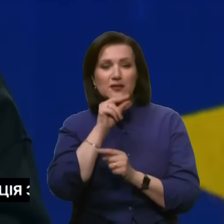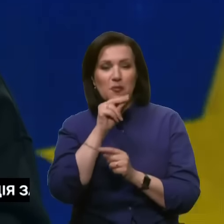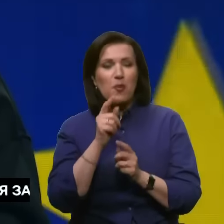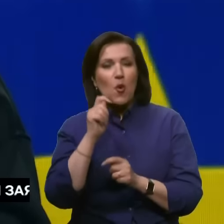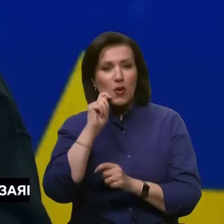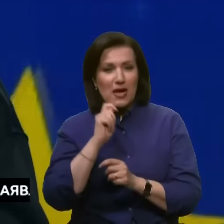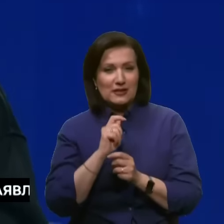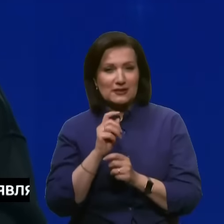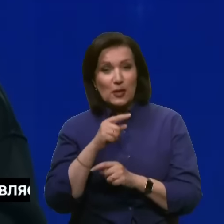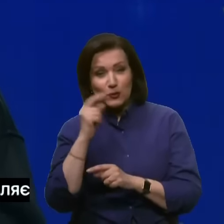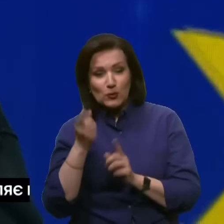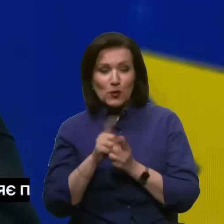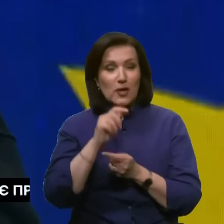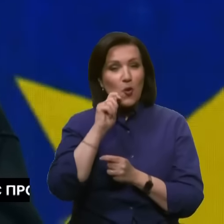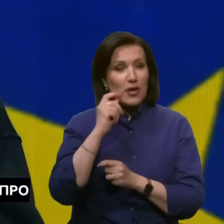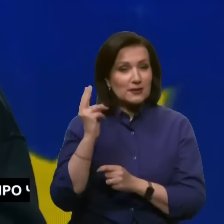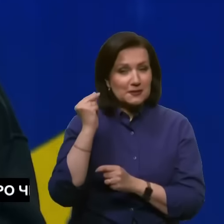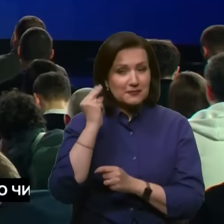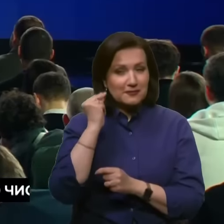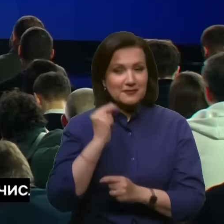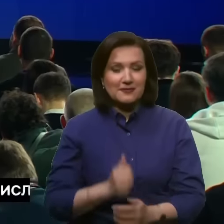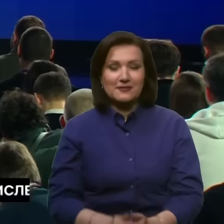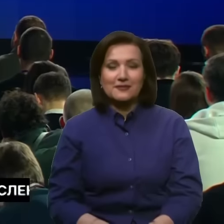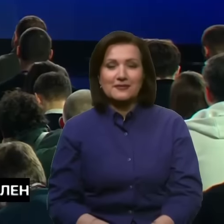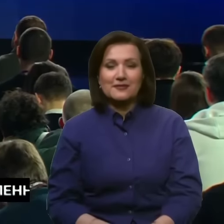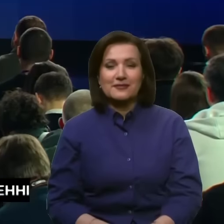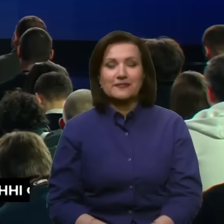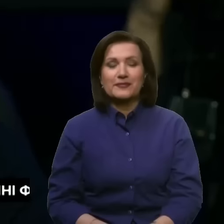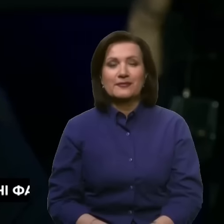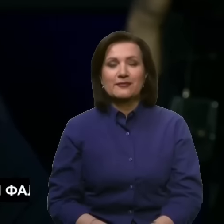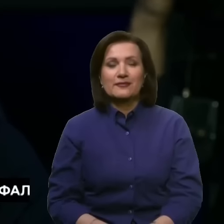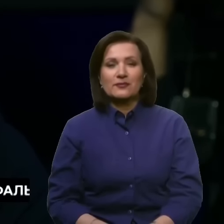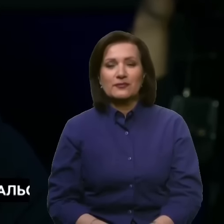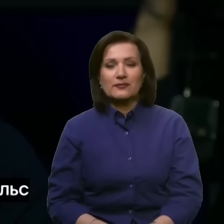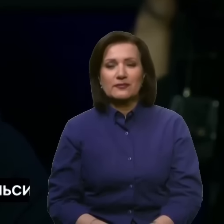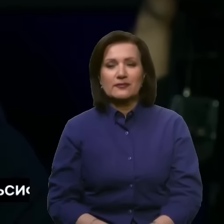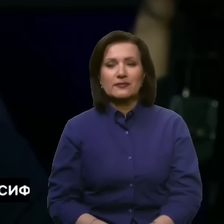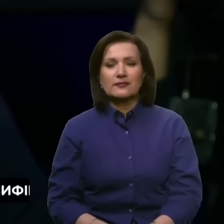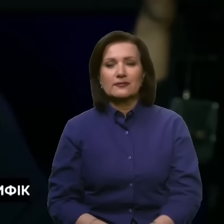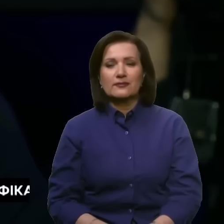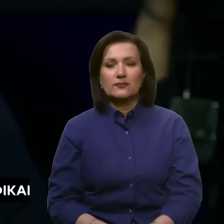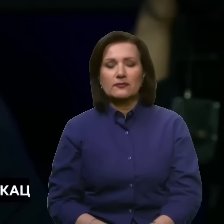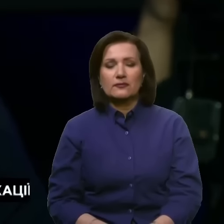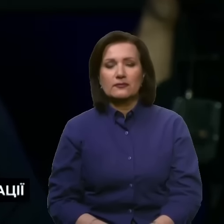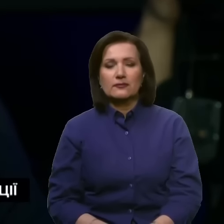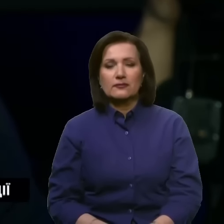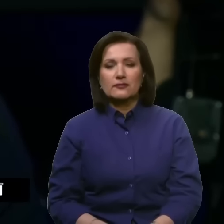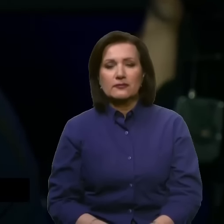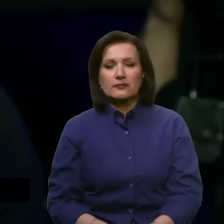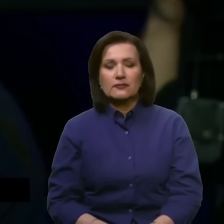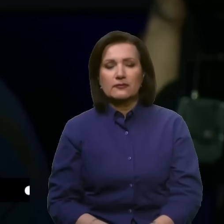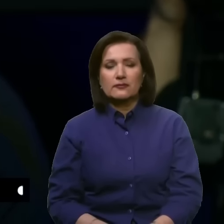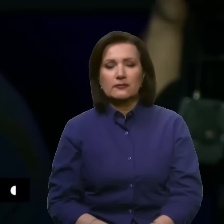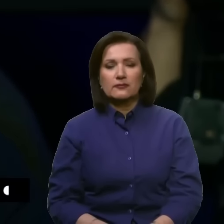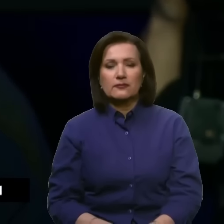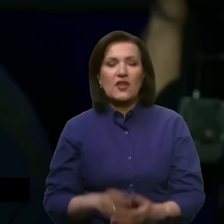почав перекладати. Цікаво. Так, ну, будь ласка. В результаті ізраїльських атак